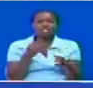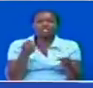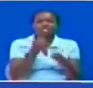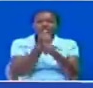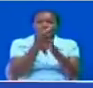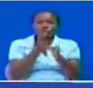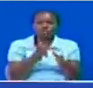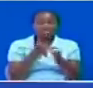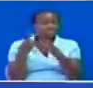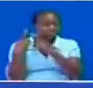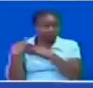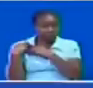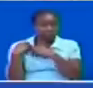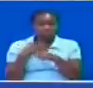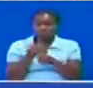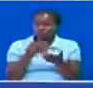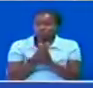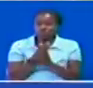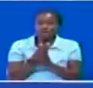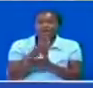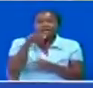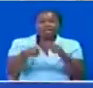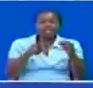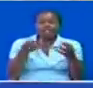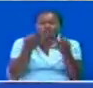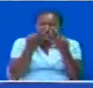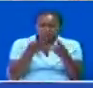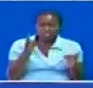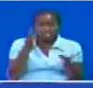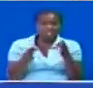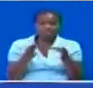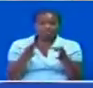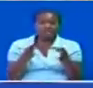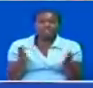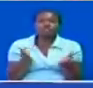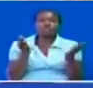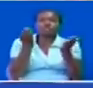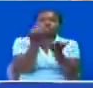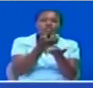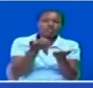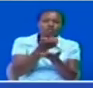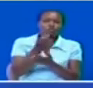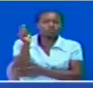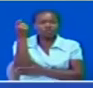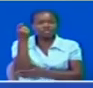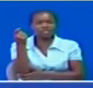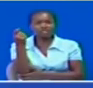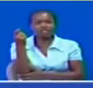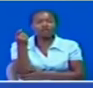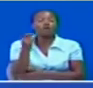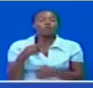husika kuhakikisha kwamba uchaguzi utakuwa huru na haki ili kuimarisha uchumi wa taifa. We happen